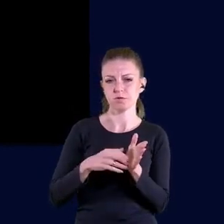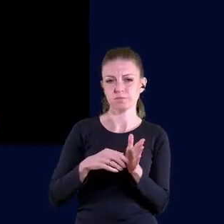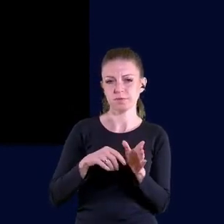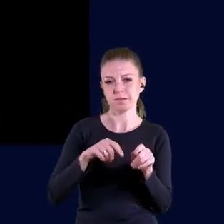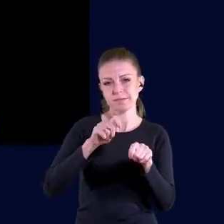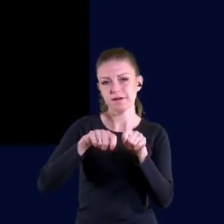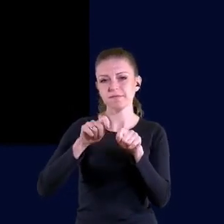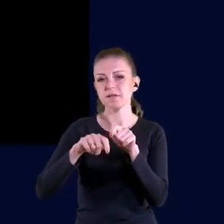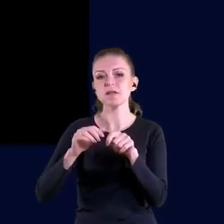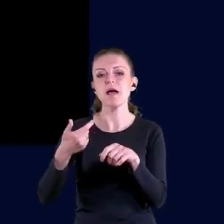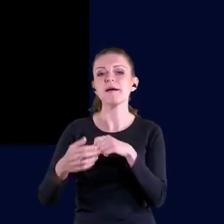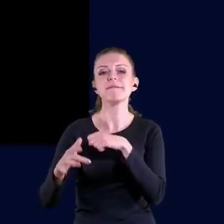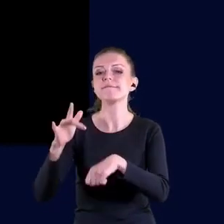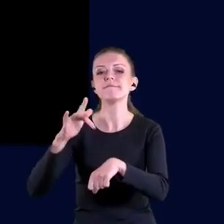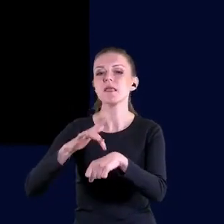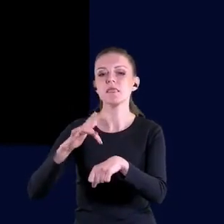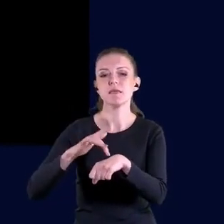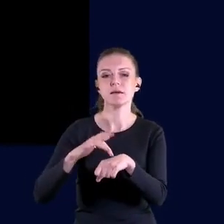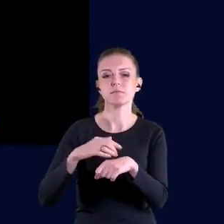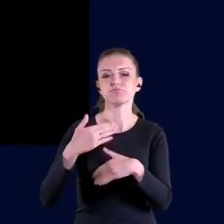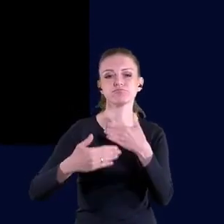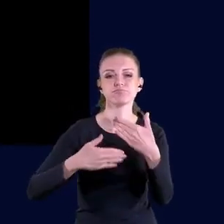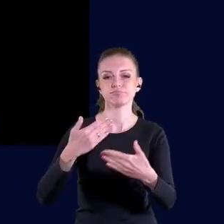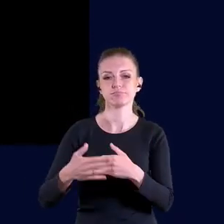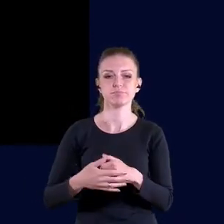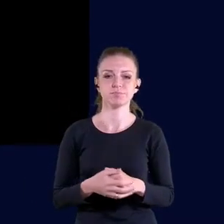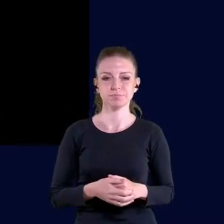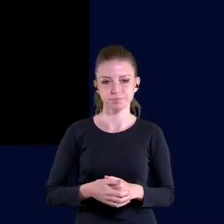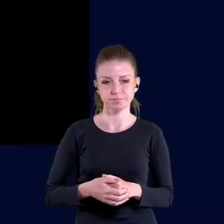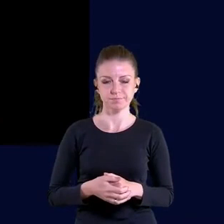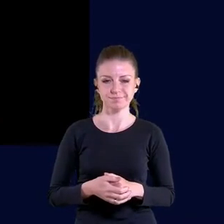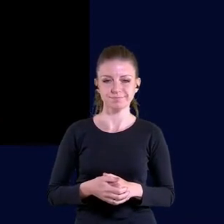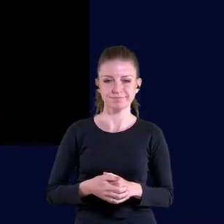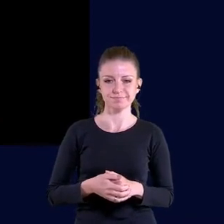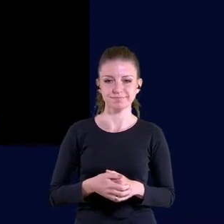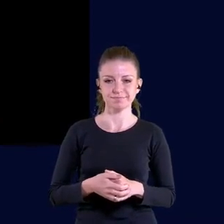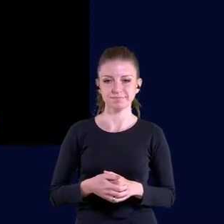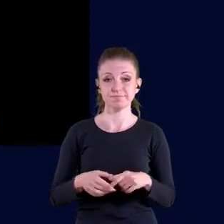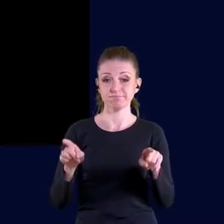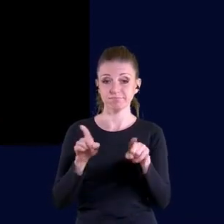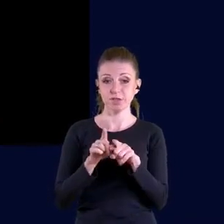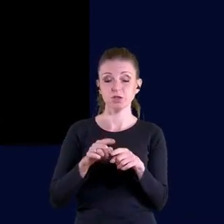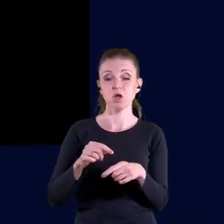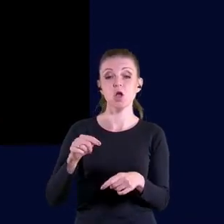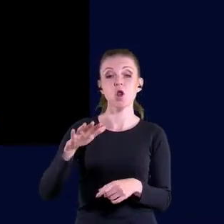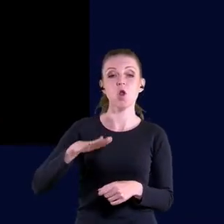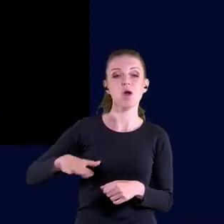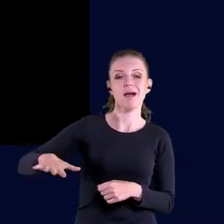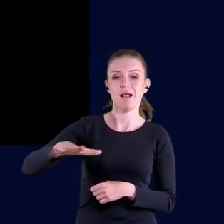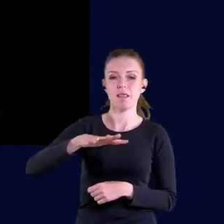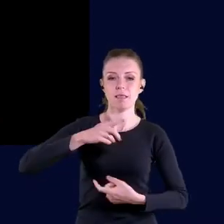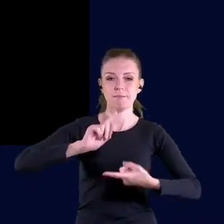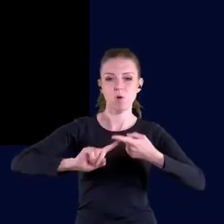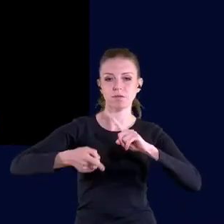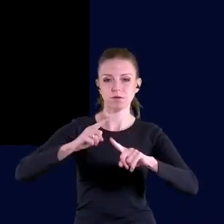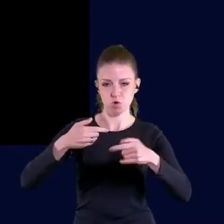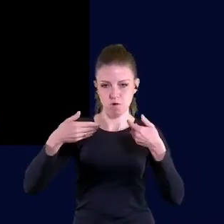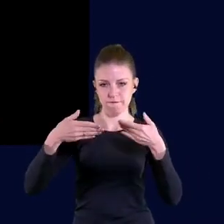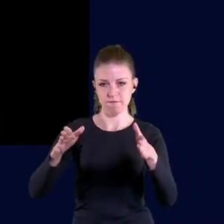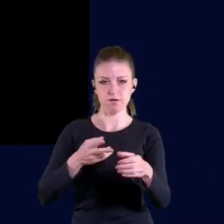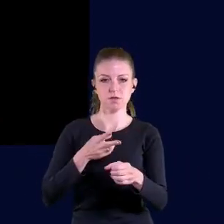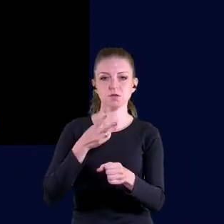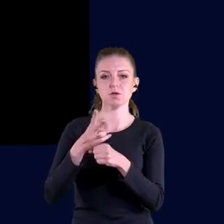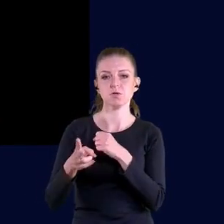efektów realizacji planu s wreszcie są lokalne polityki otwartego dostępu